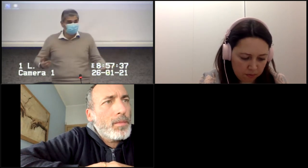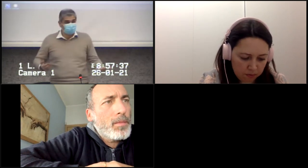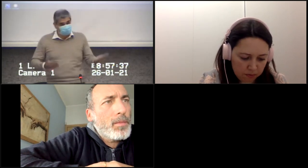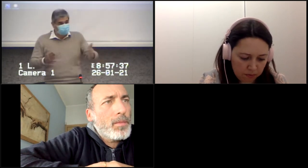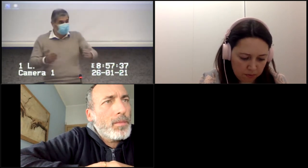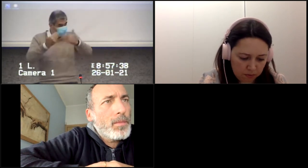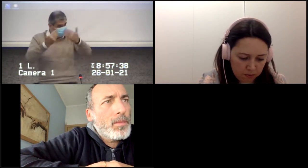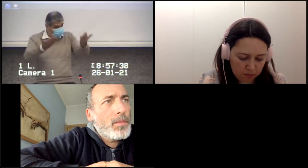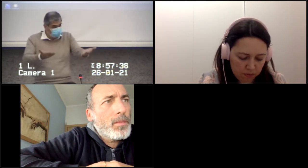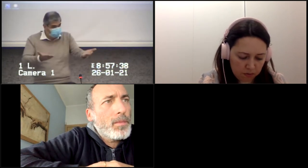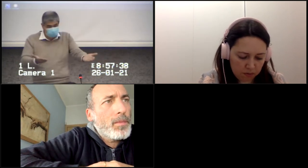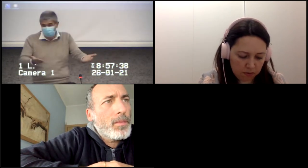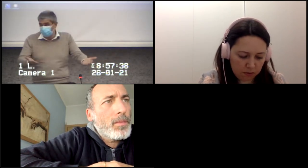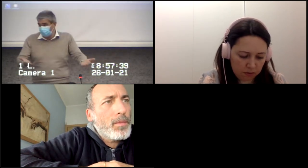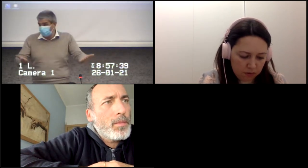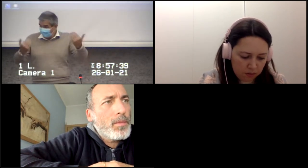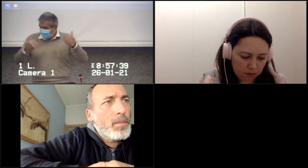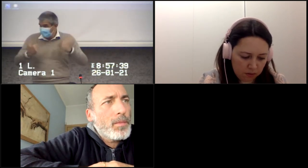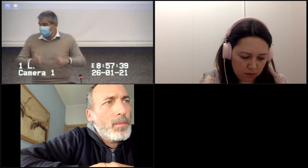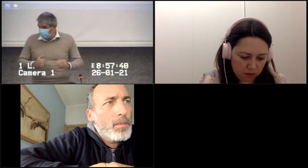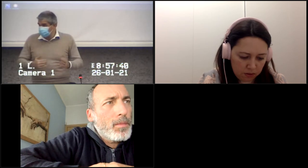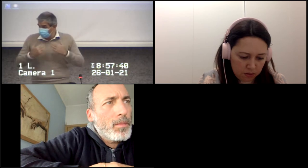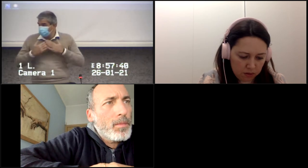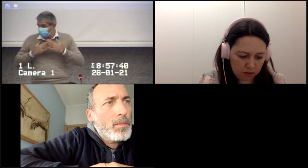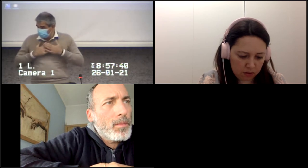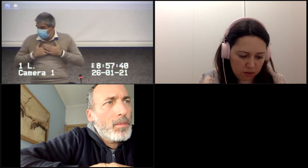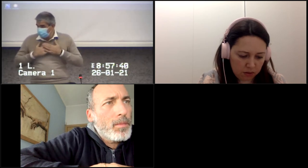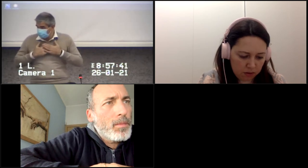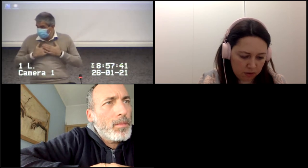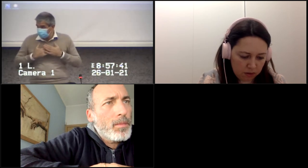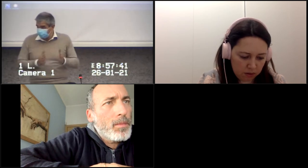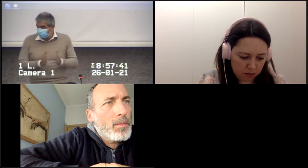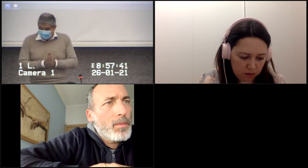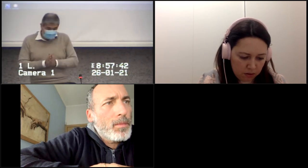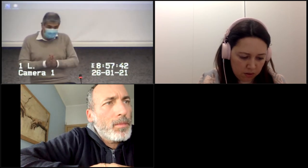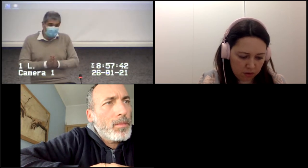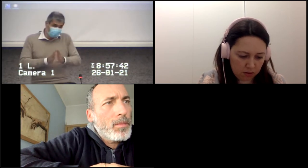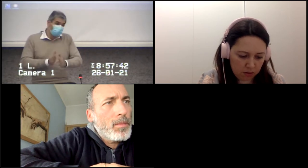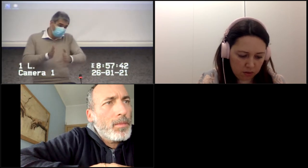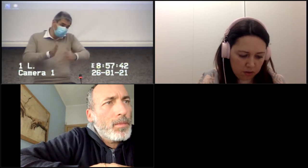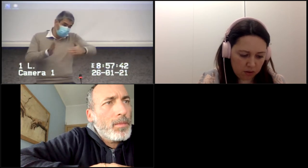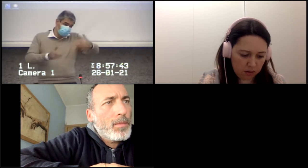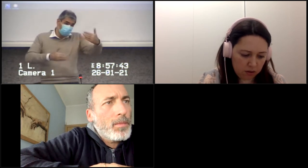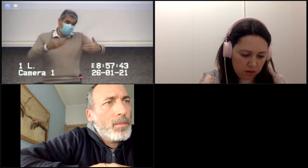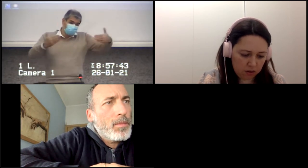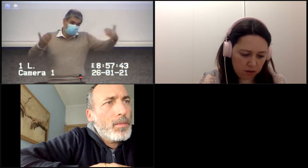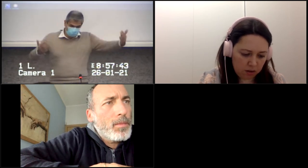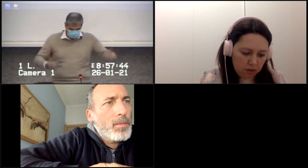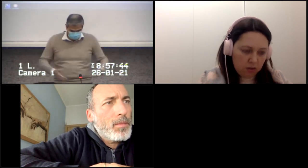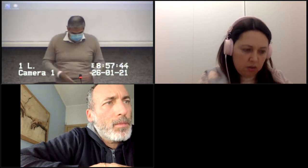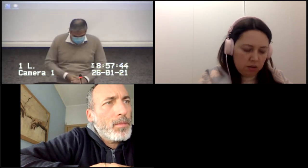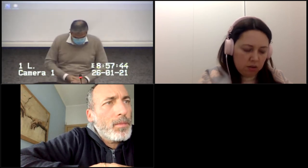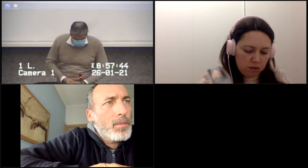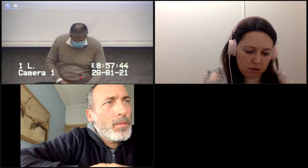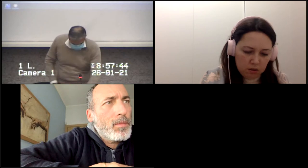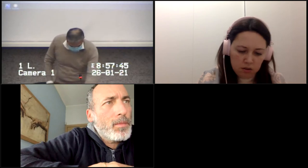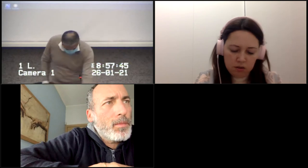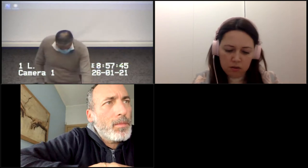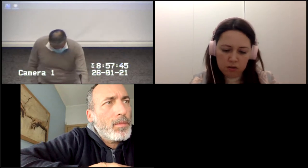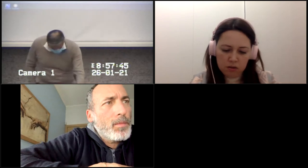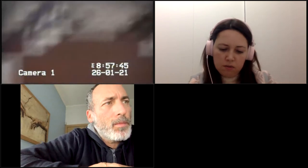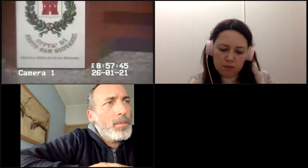nelle altezze. È quello che noi vogliamo prevenire attraverso un governo diretto da parte dell'ente, proprio questo, disarmonia. Grazie.